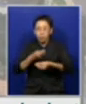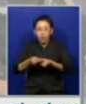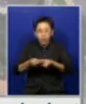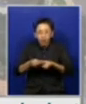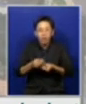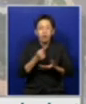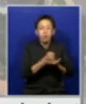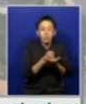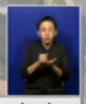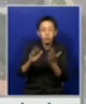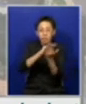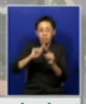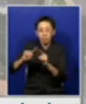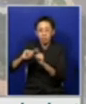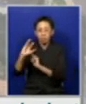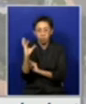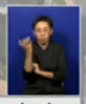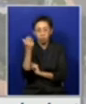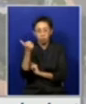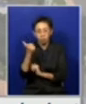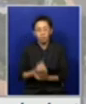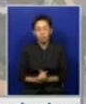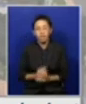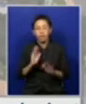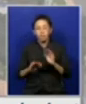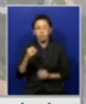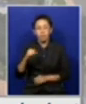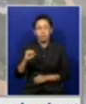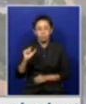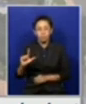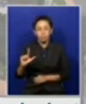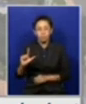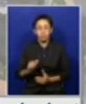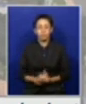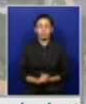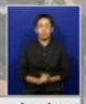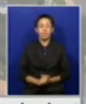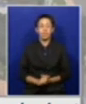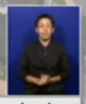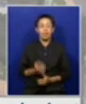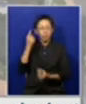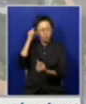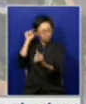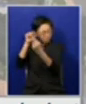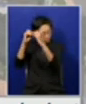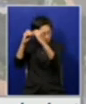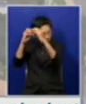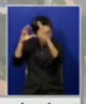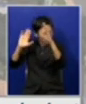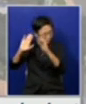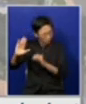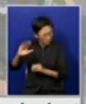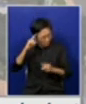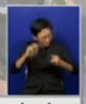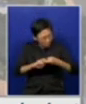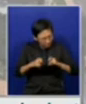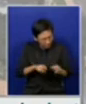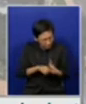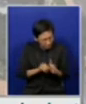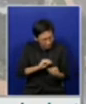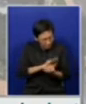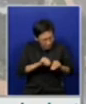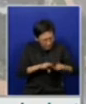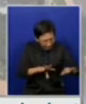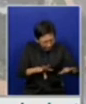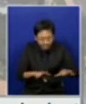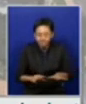ได้ทั่วโลกนะครับถึง10ล้านชิ้นนะครับนี่คือวิสัยทัศน์และวิกฤตที่เป็นโอกาสที่จะทำ